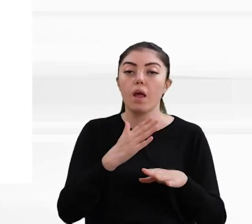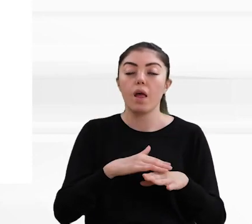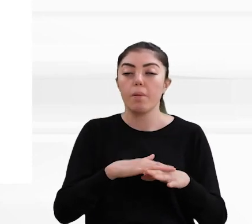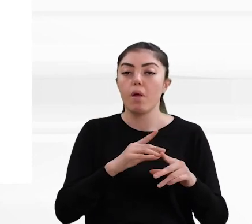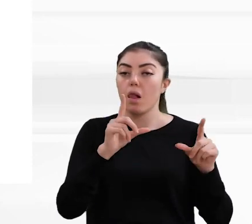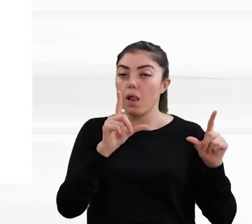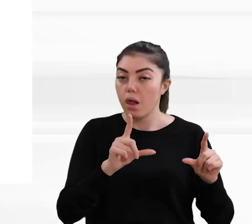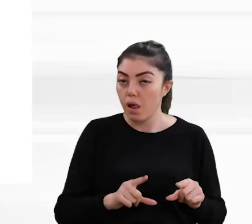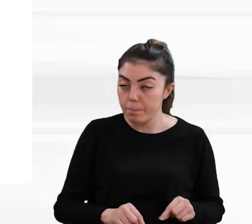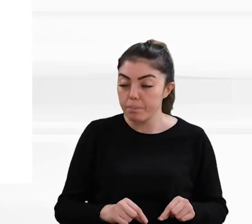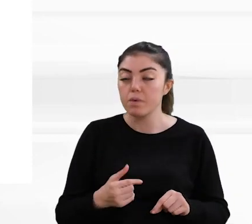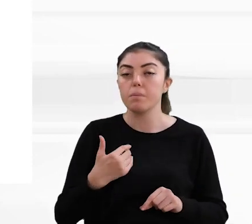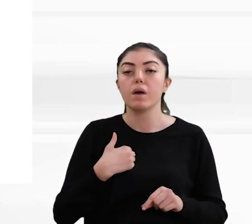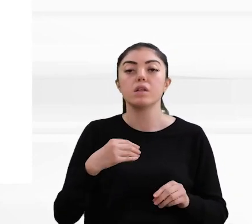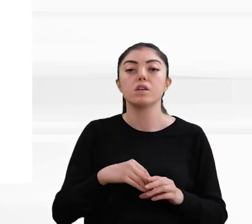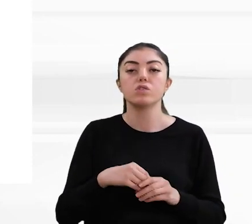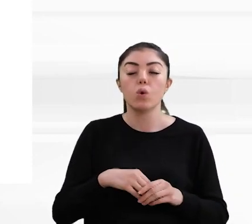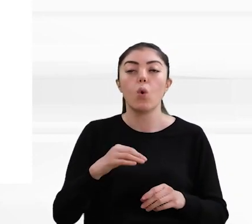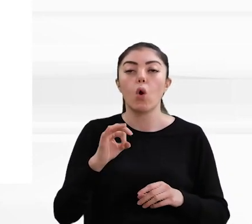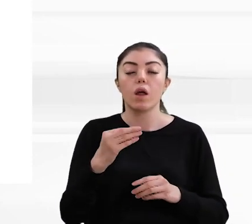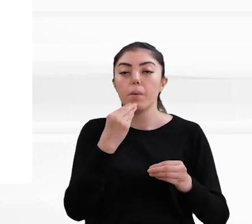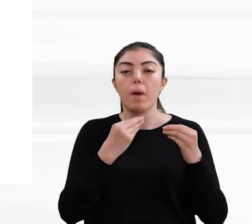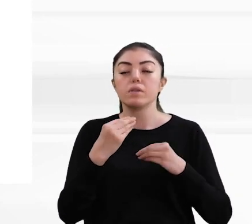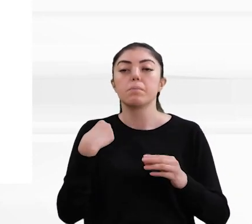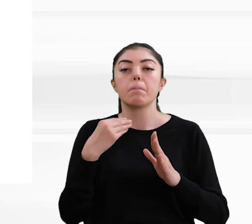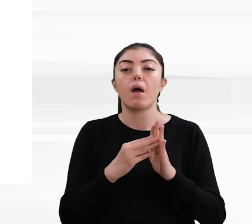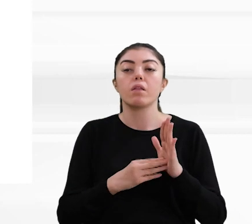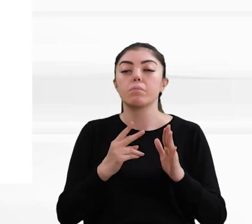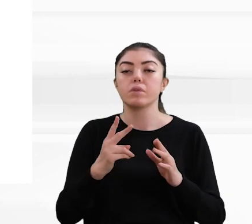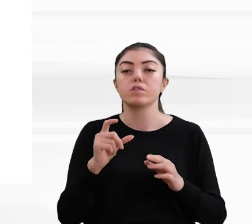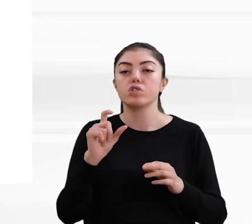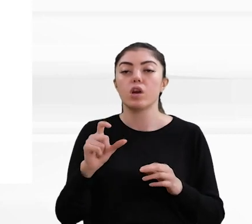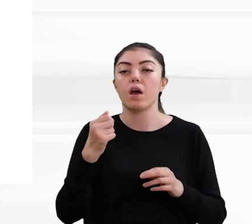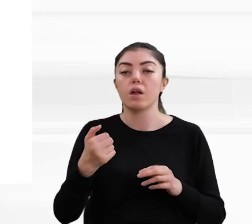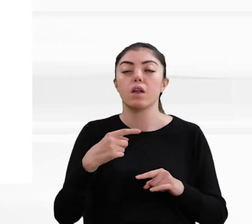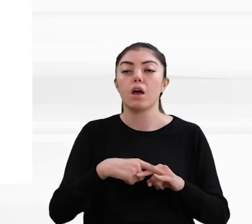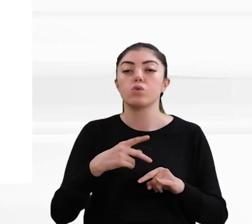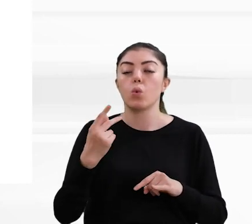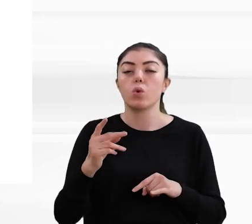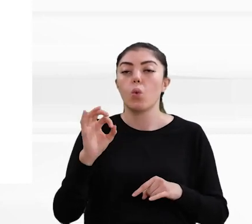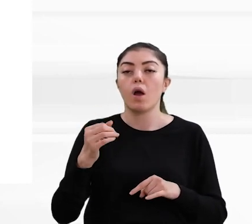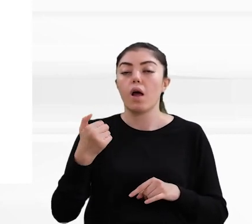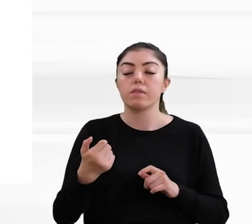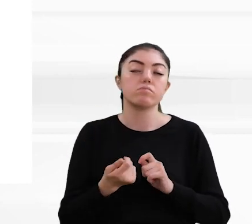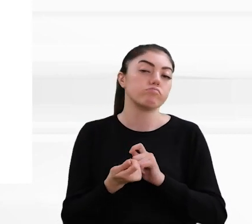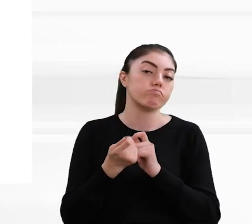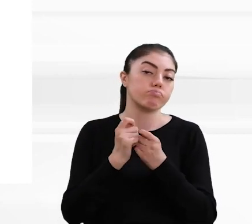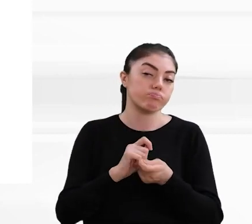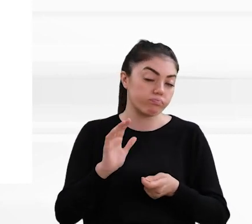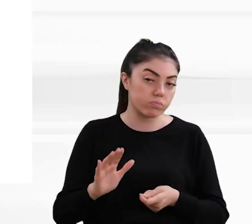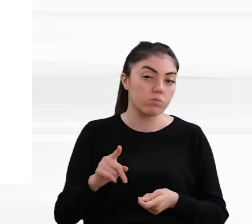yapacaktı kullanacaktı bizim için organik besin maddesine C6 h12 o6 ya